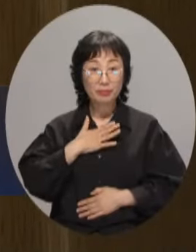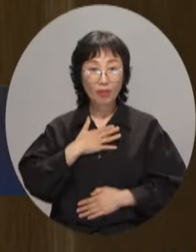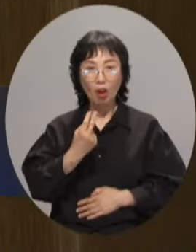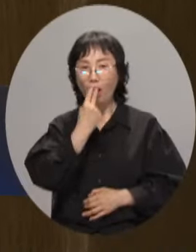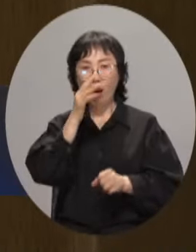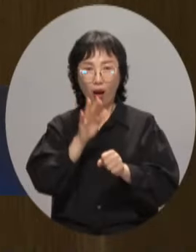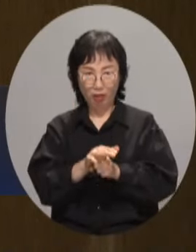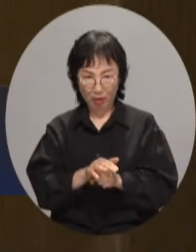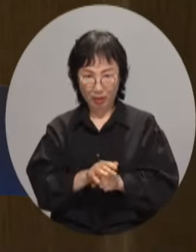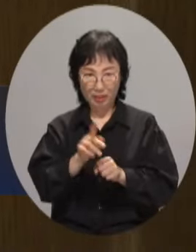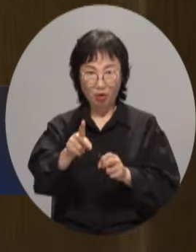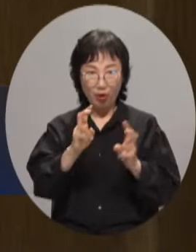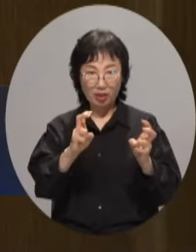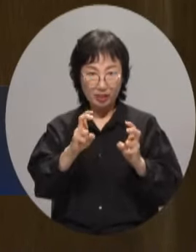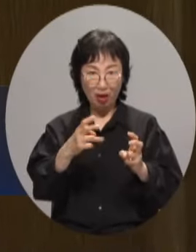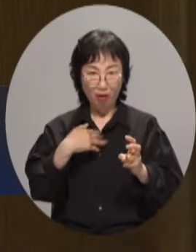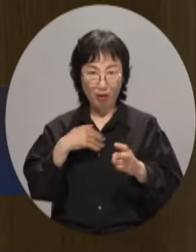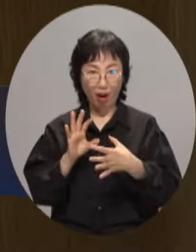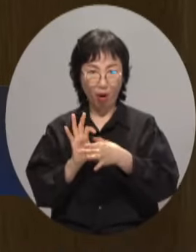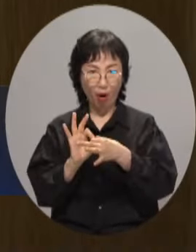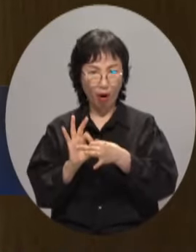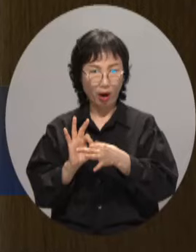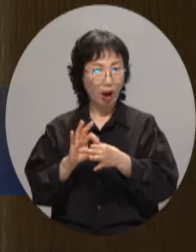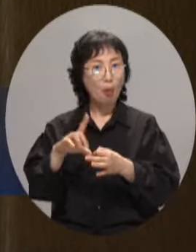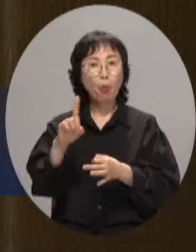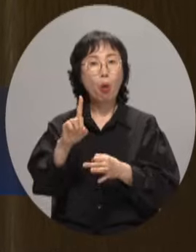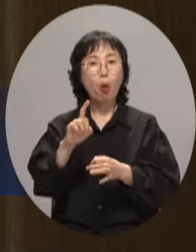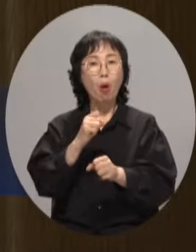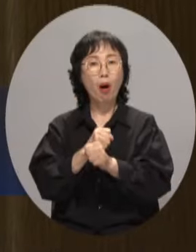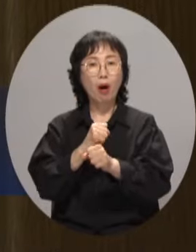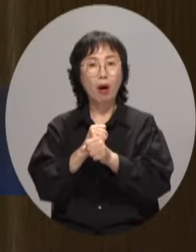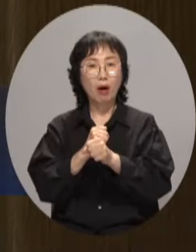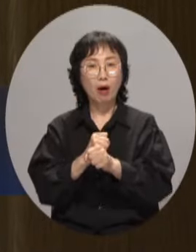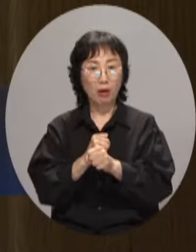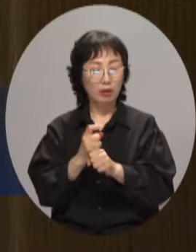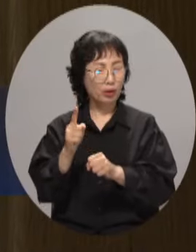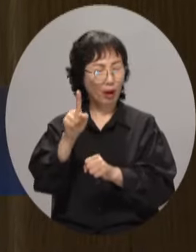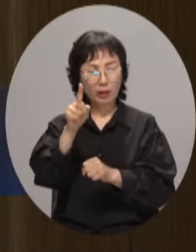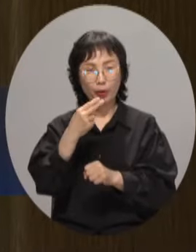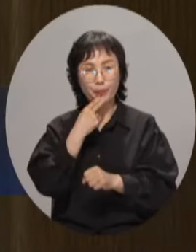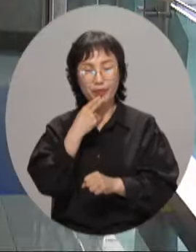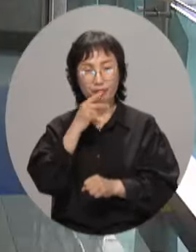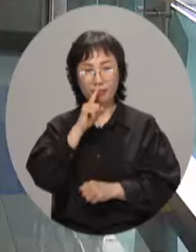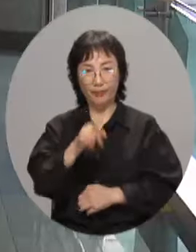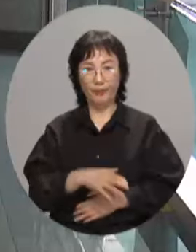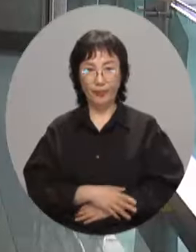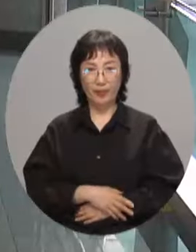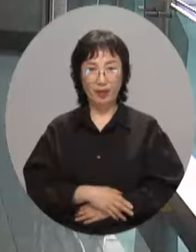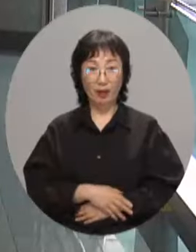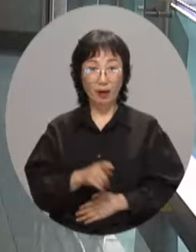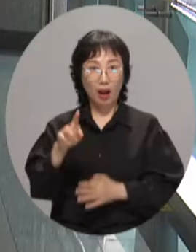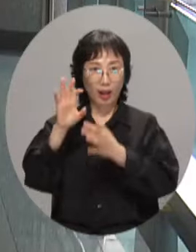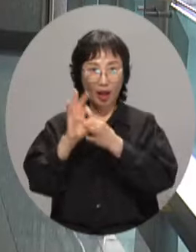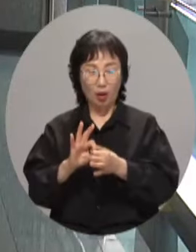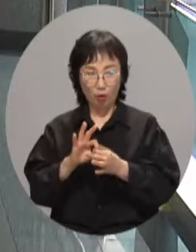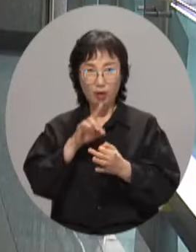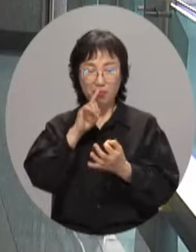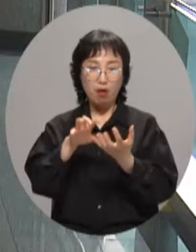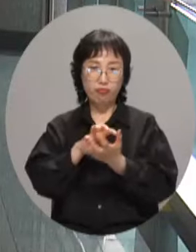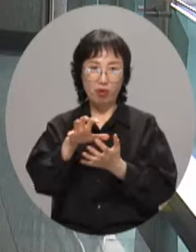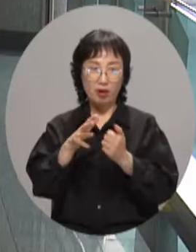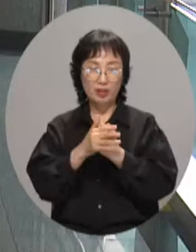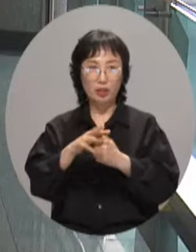나서 이 업체들하고 제가 연관돼서 뭘 잡고 있는 건 전혀 아니고 계속된 논란에